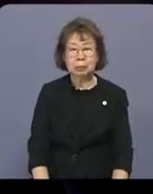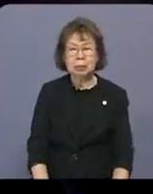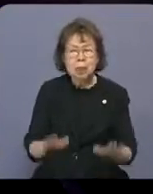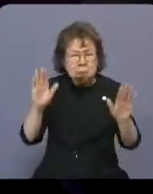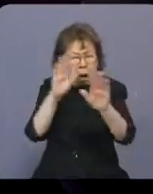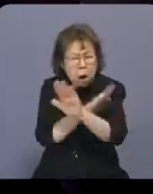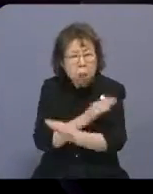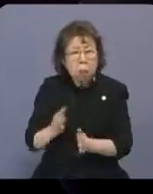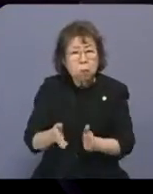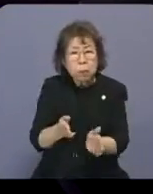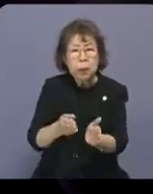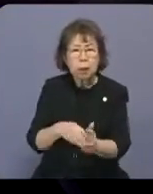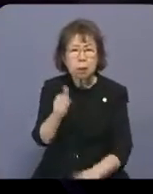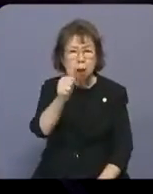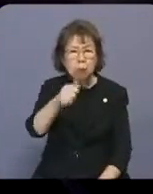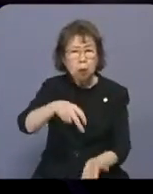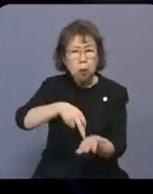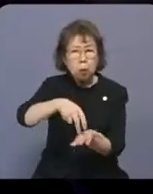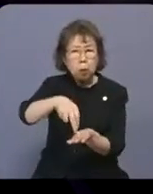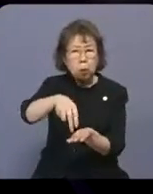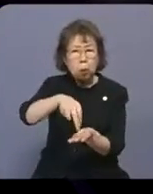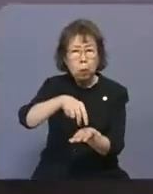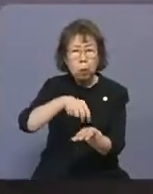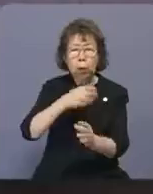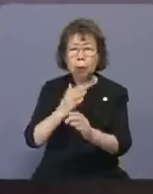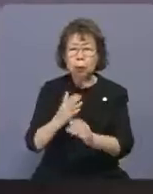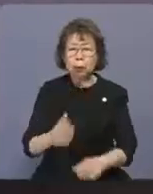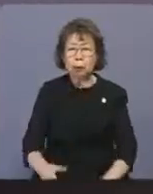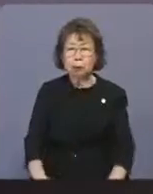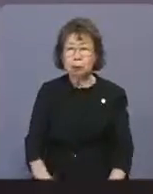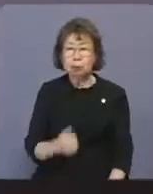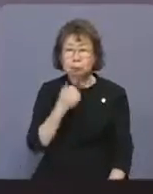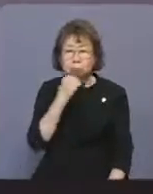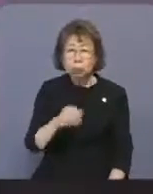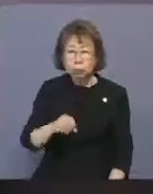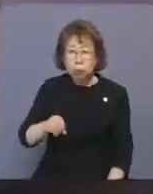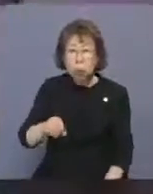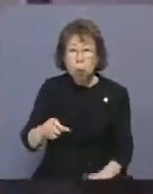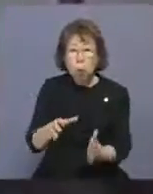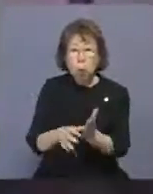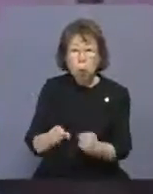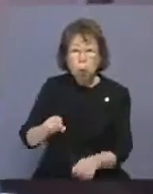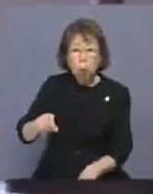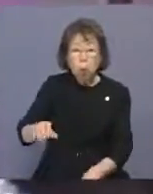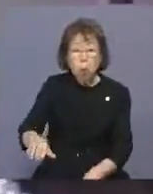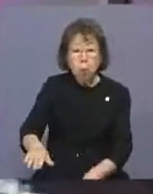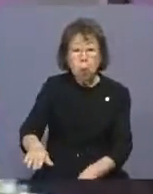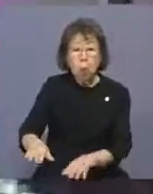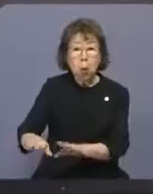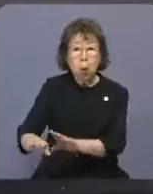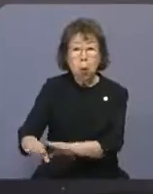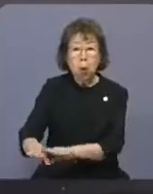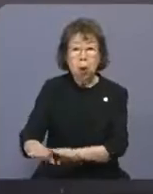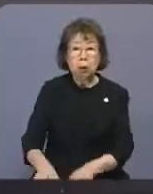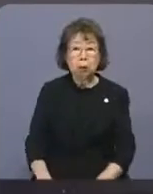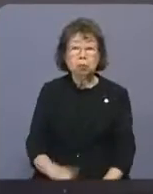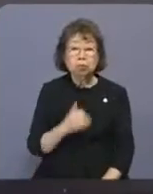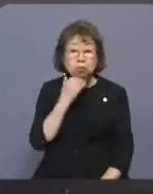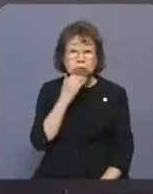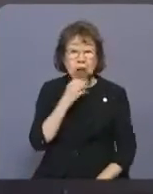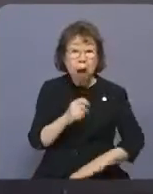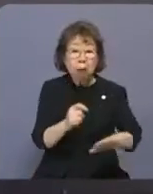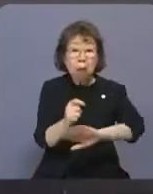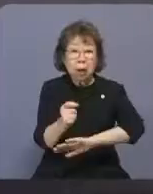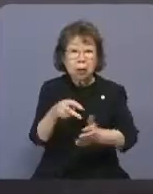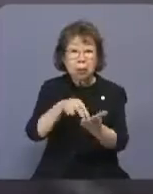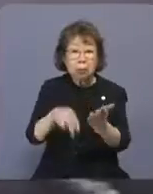깊은 밤 골목길에서 한 남성이 서성거립니다. 그러다 모퉁이에 무언가를 조심스럽게 내려놓습니다. 얼마 뒤 택시에서